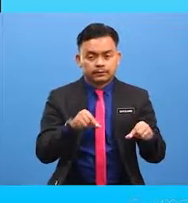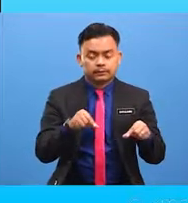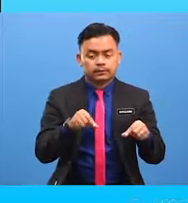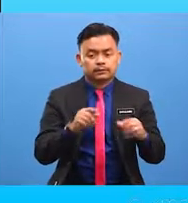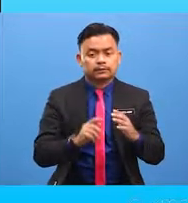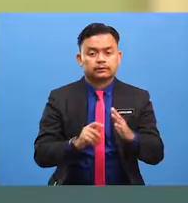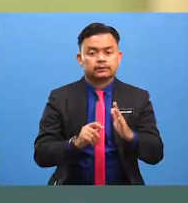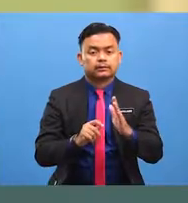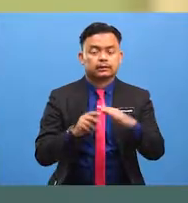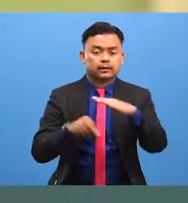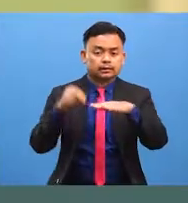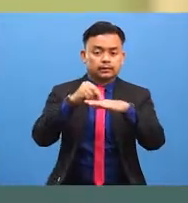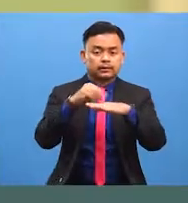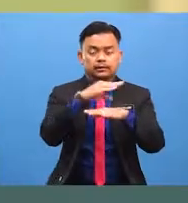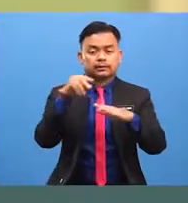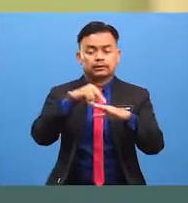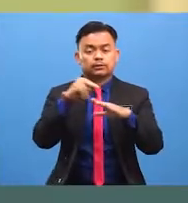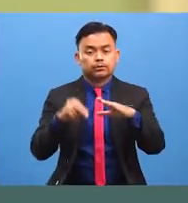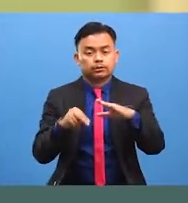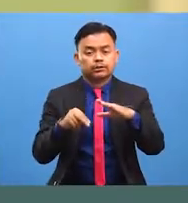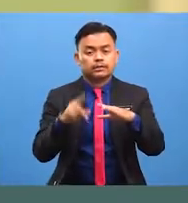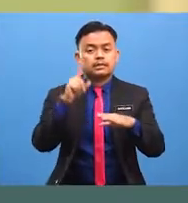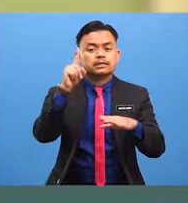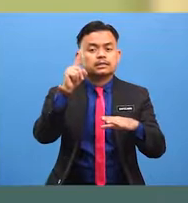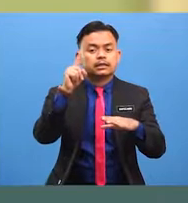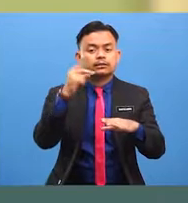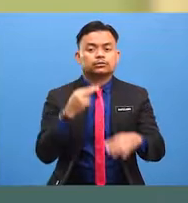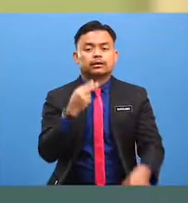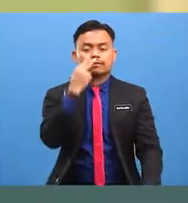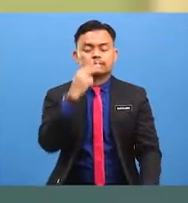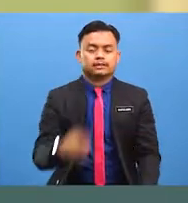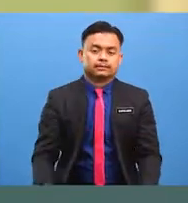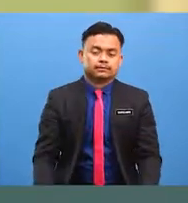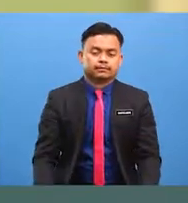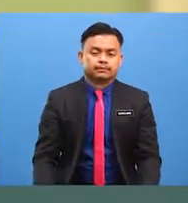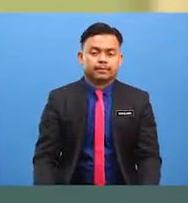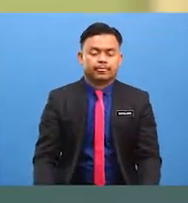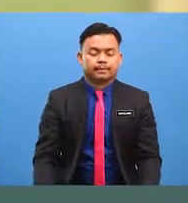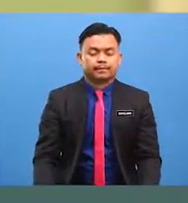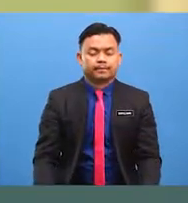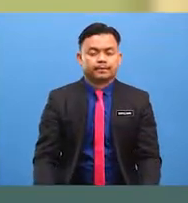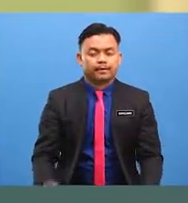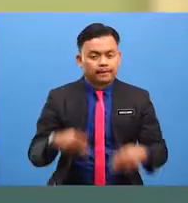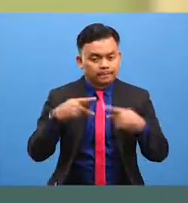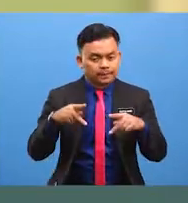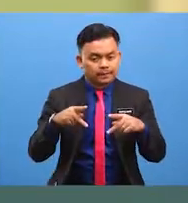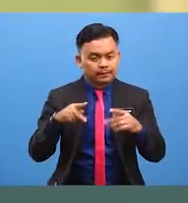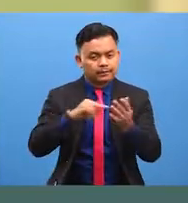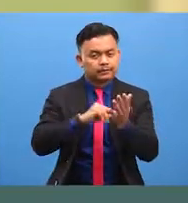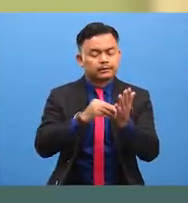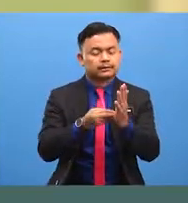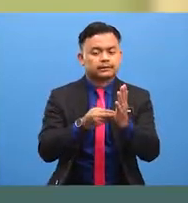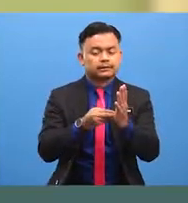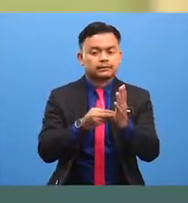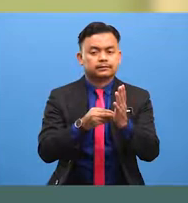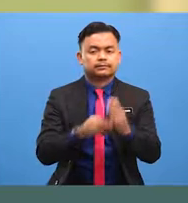pernafasan. Pernahkah kamu mengira berapa kerap kamu bernafas dalam masa 1 minit? Mari